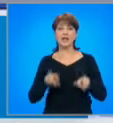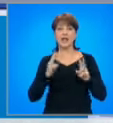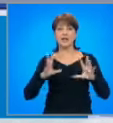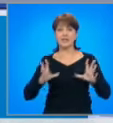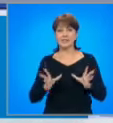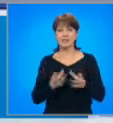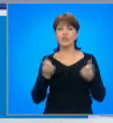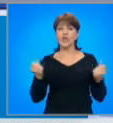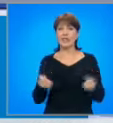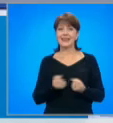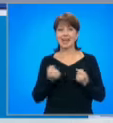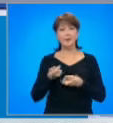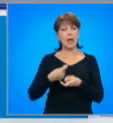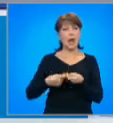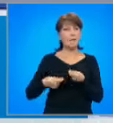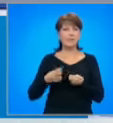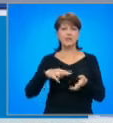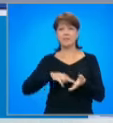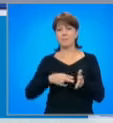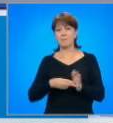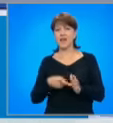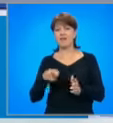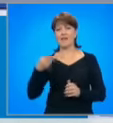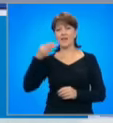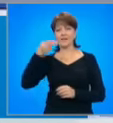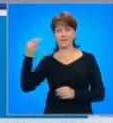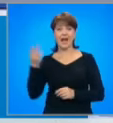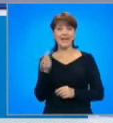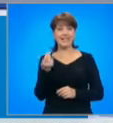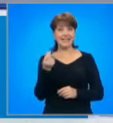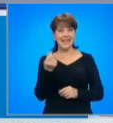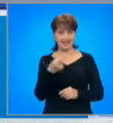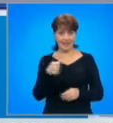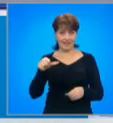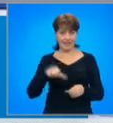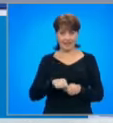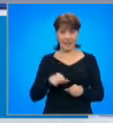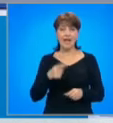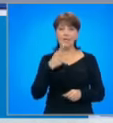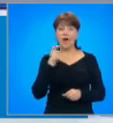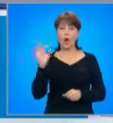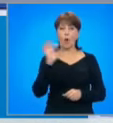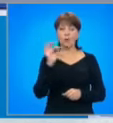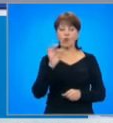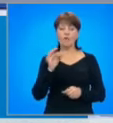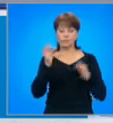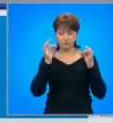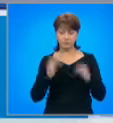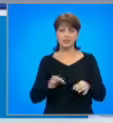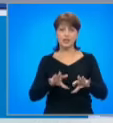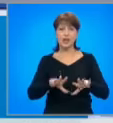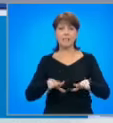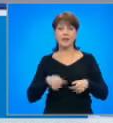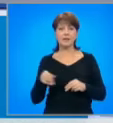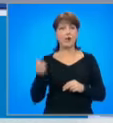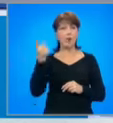на лицензионна дейност и бизнес план на дружеството. Цената на синьото гориво за октомври ще бъде окончателно приета на заседание на комисията